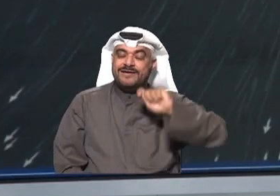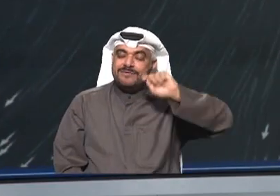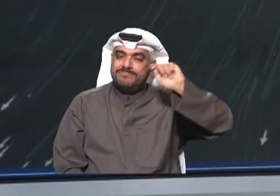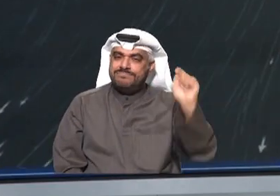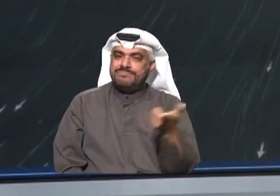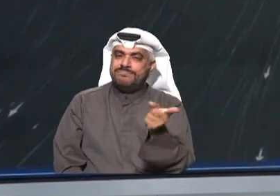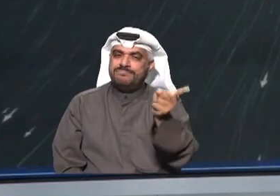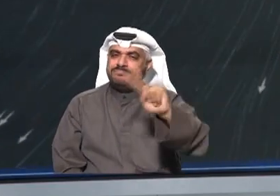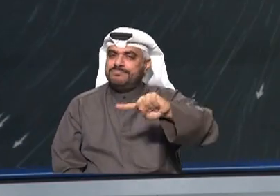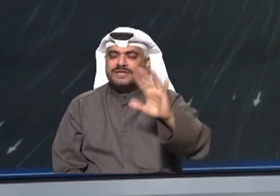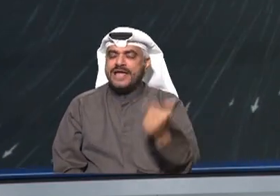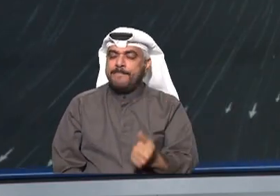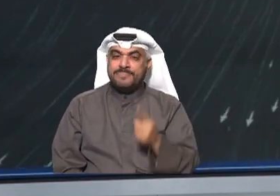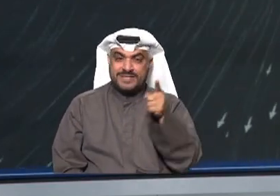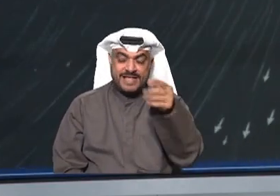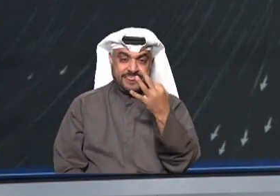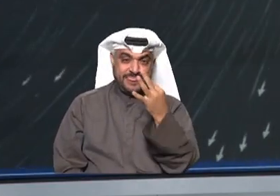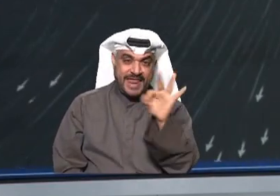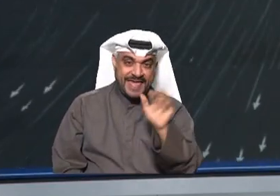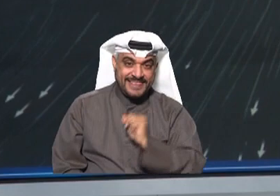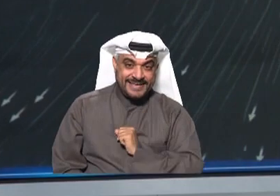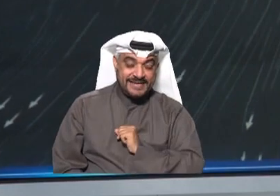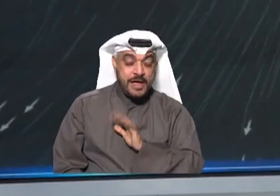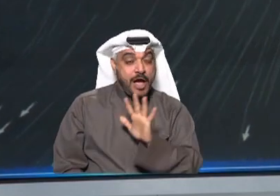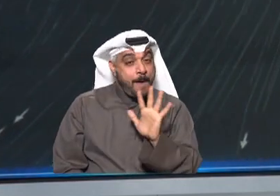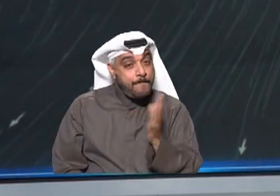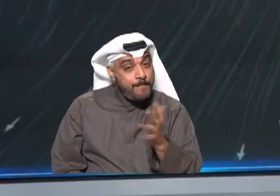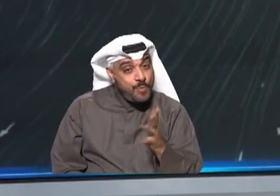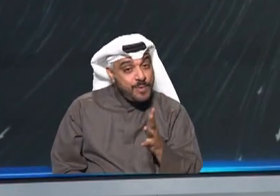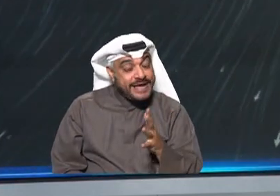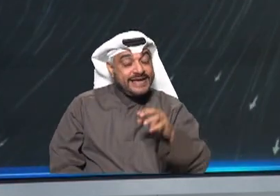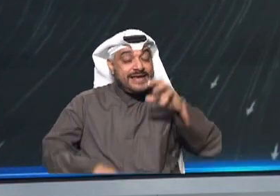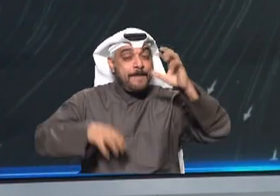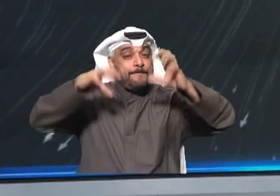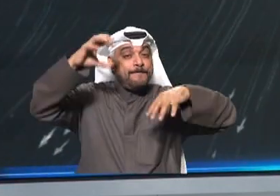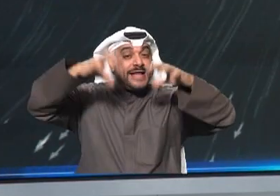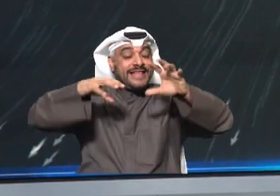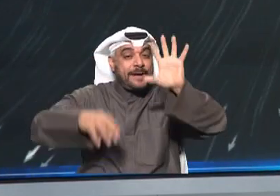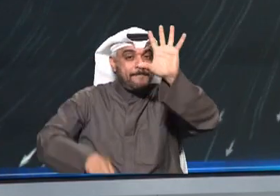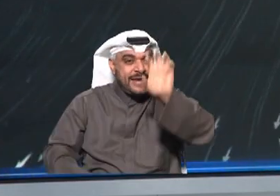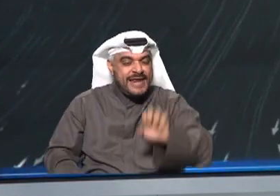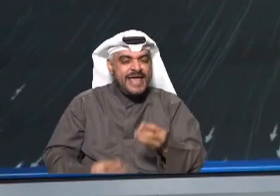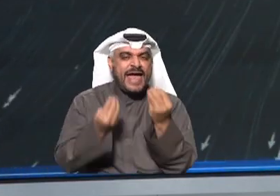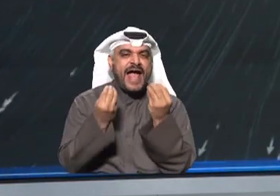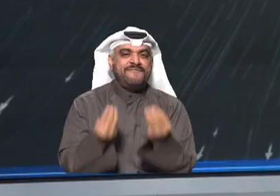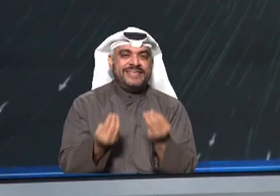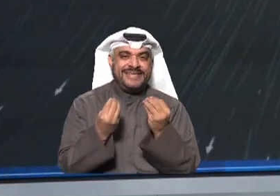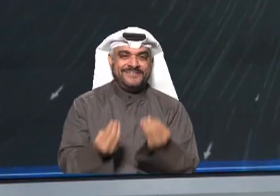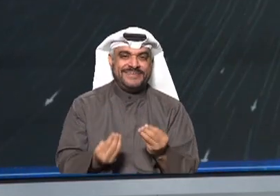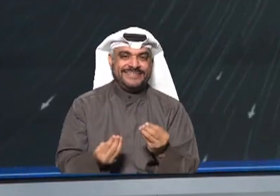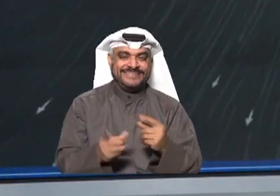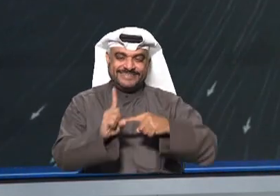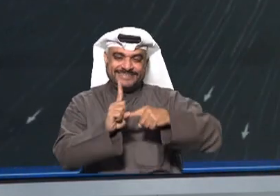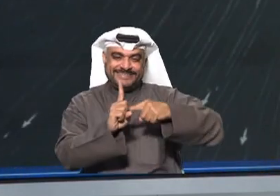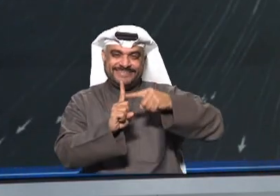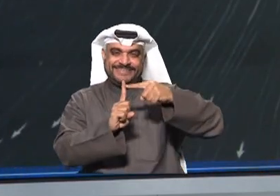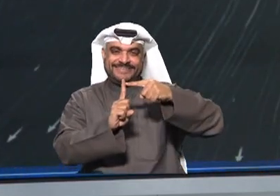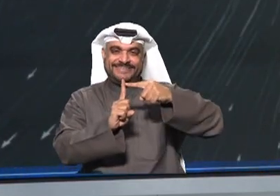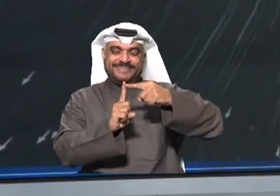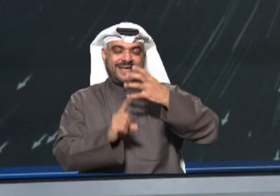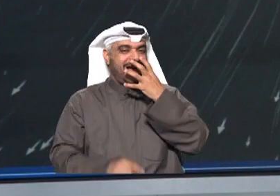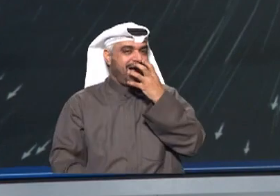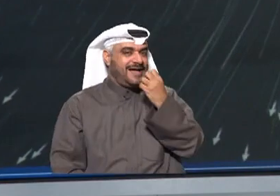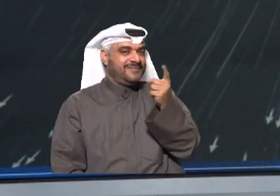في الساعة، عبور السحب مستمر، فرص لأمطار راح تكون موجودة ويانا أيضا خلال المساء، ودرجات حرارة تتراوح ما بين 8 إلى 12 درجة